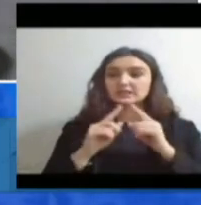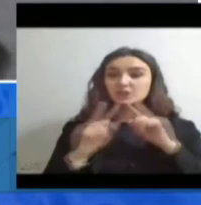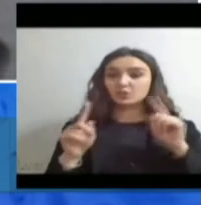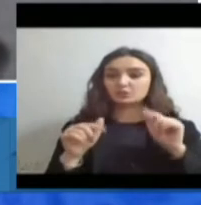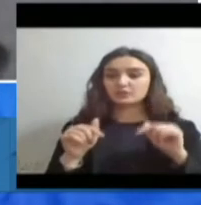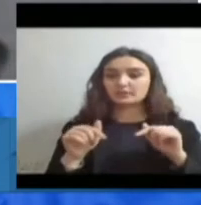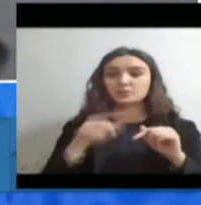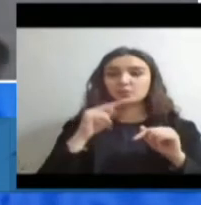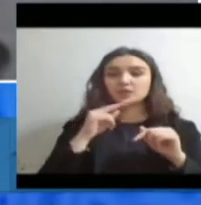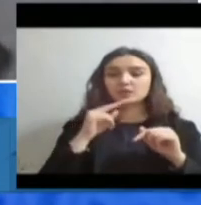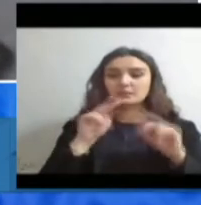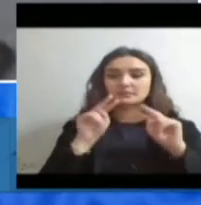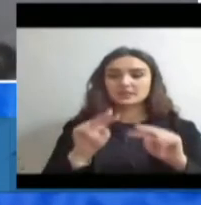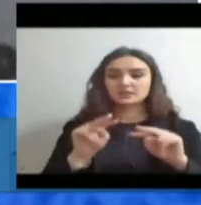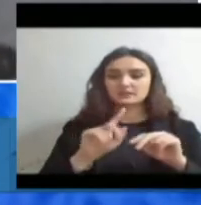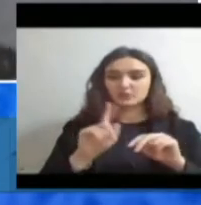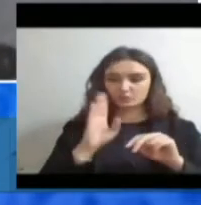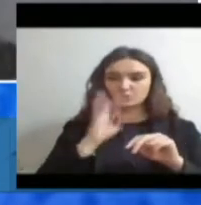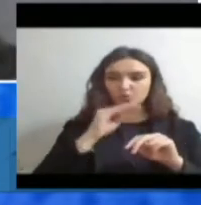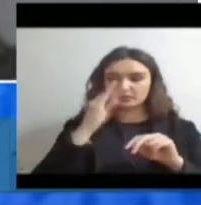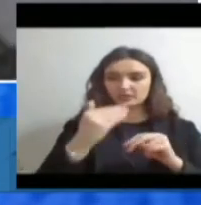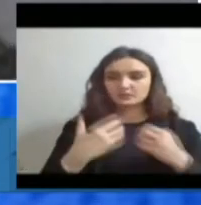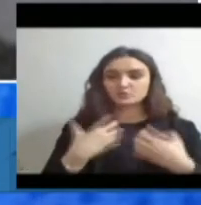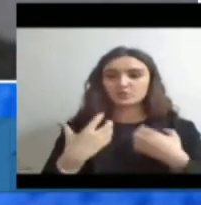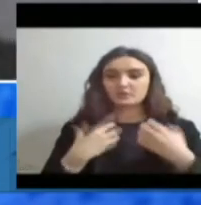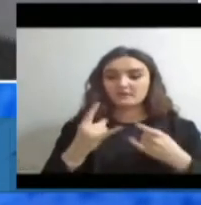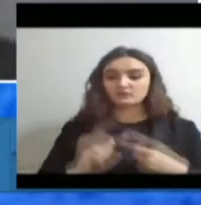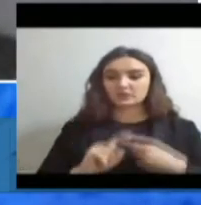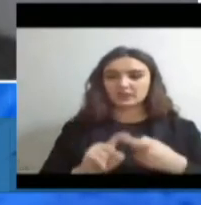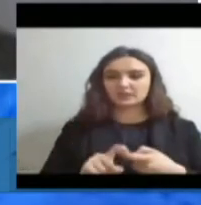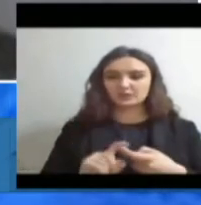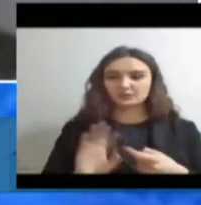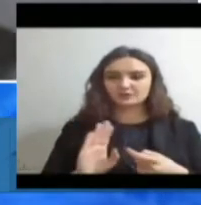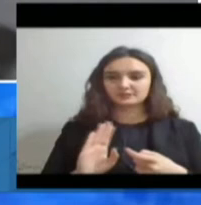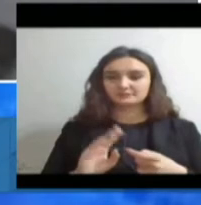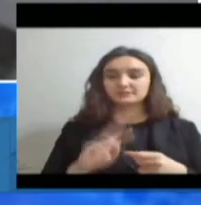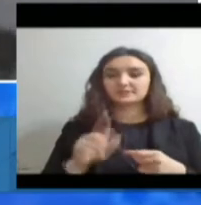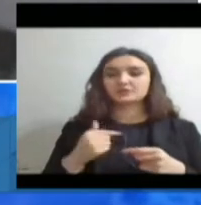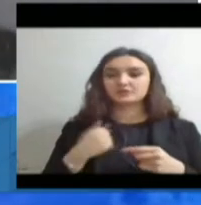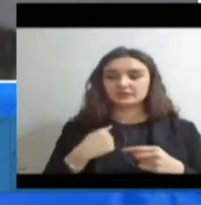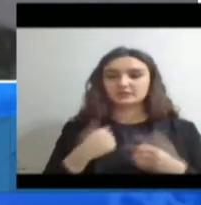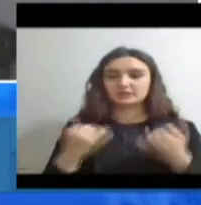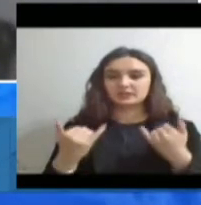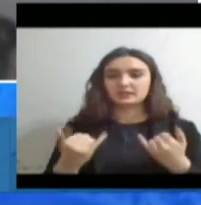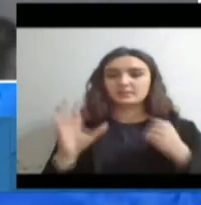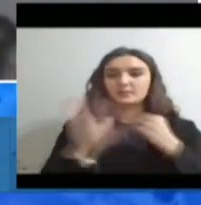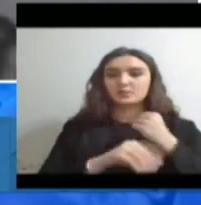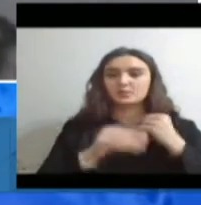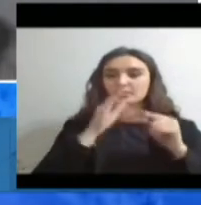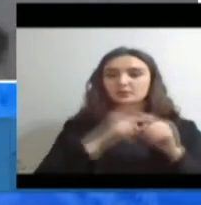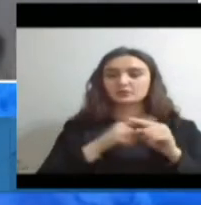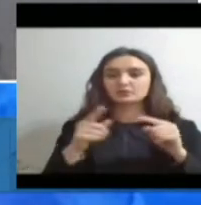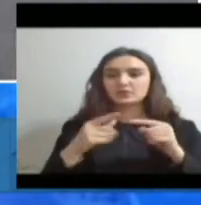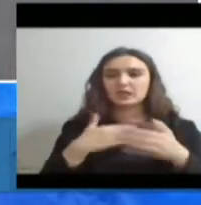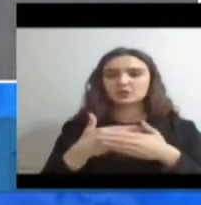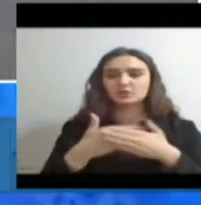ყურადღება მისაქცევია, რომ მშობლის შფოთვა არ გადაედოს ბავშვს. ჩვენ ახლა ბოლო პერიოდში აქტიურად გვირეკავენ მშობლები,